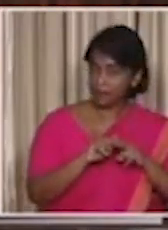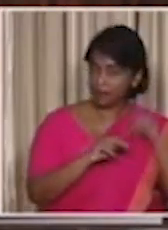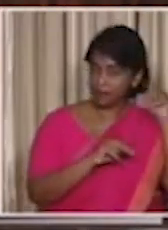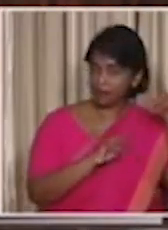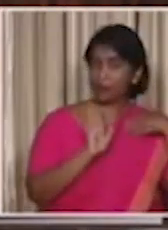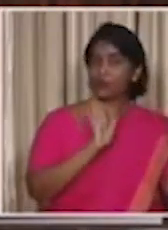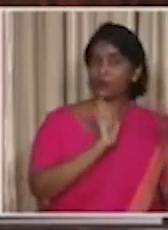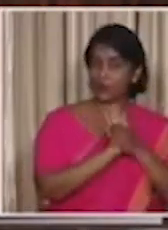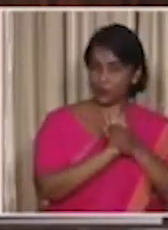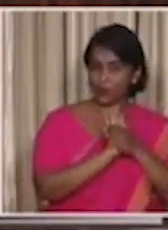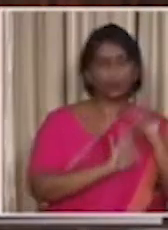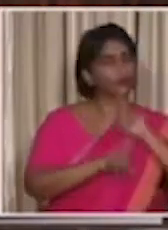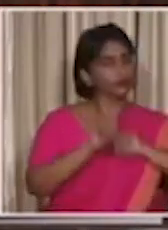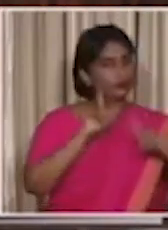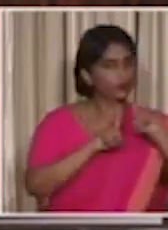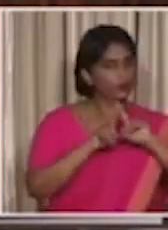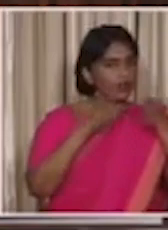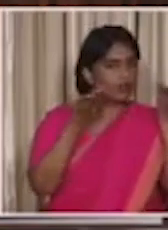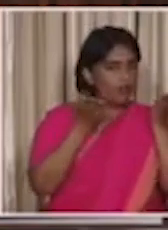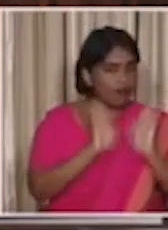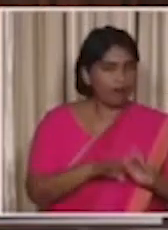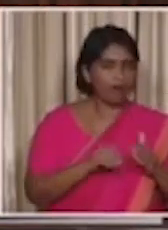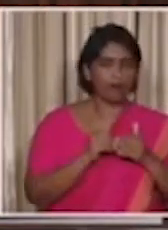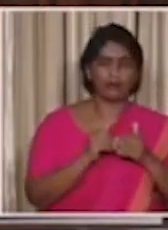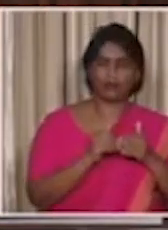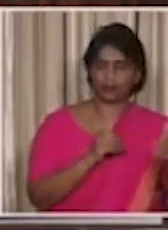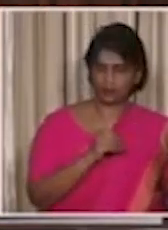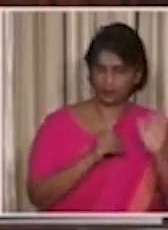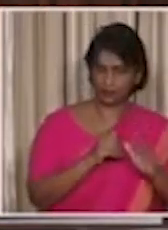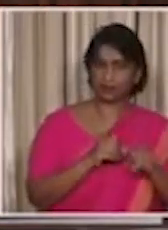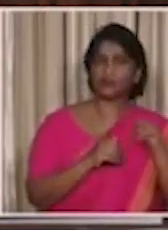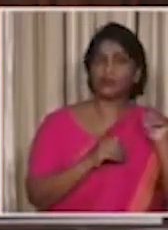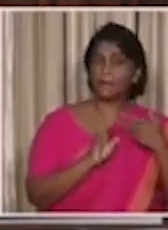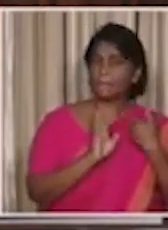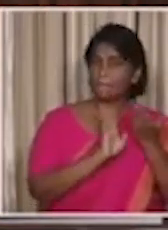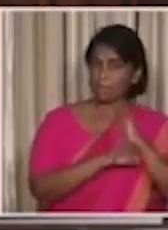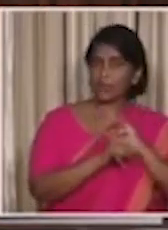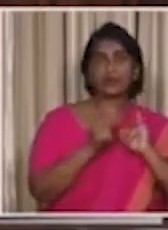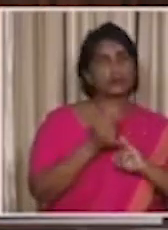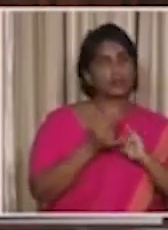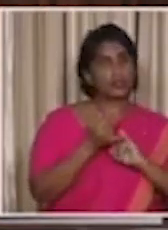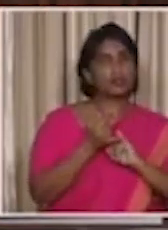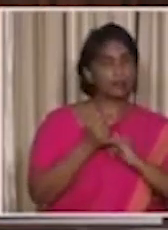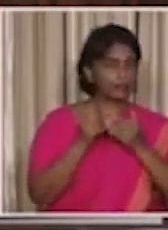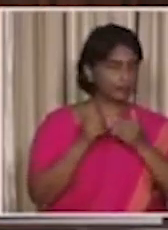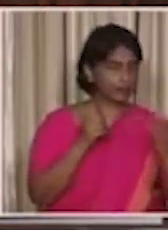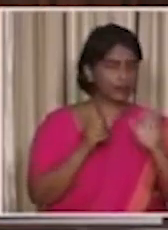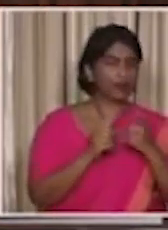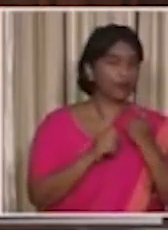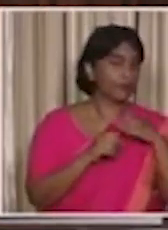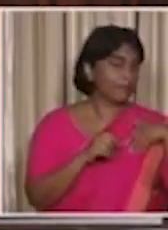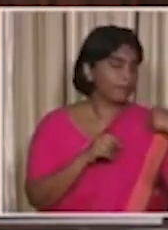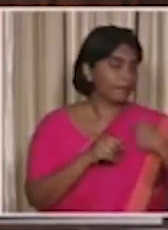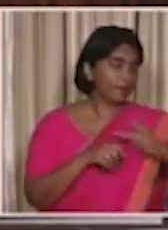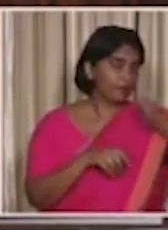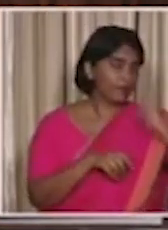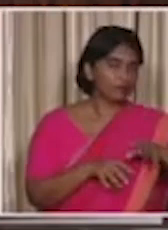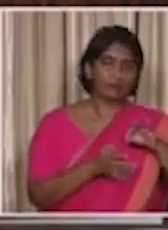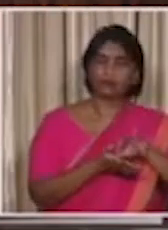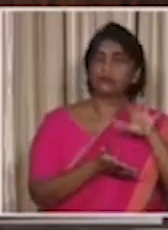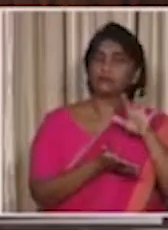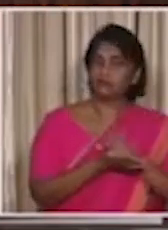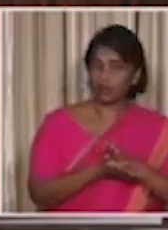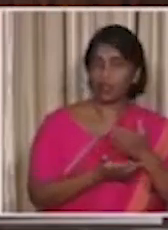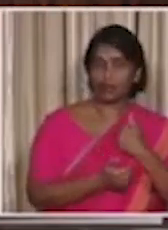සමග සාකච්ඡාවල අවසන් අදියරයට එළඹිලා පසුගිය සැප්තැම්බර් වෙද්දී මූලික ඉඟතාවයට එළඹීමට